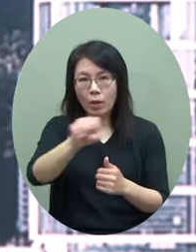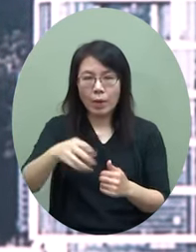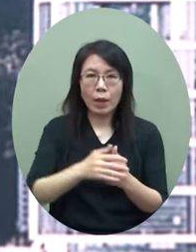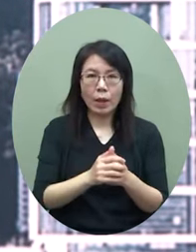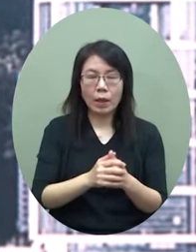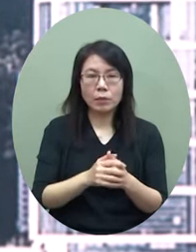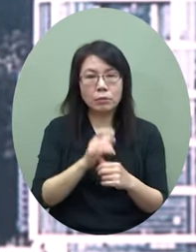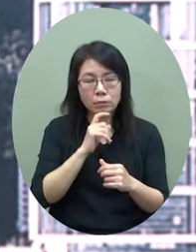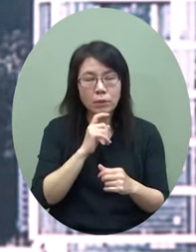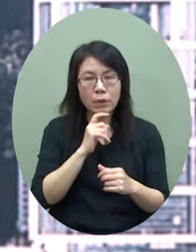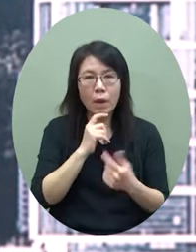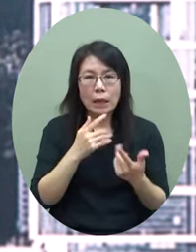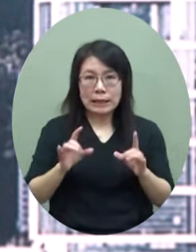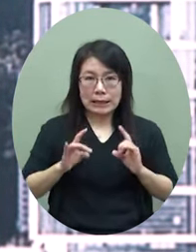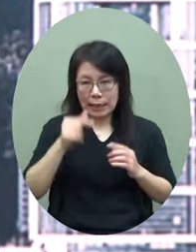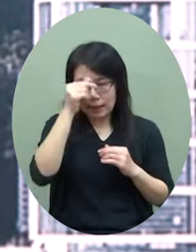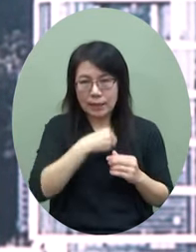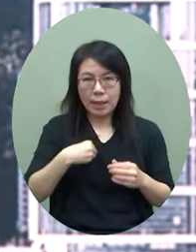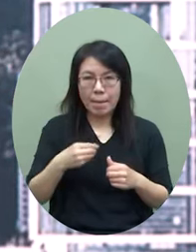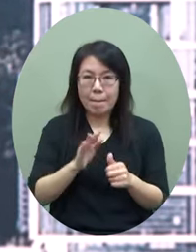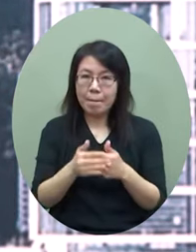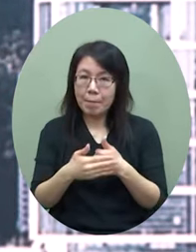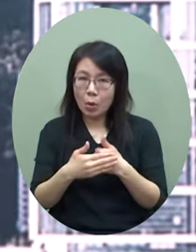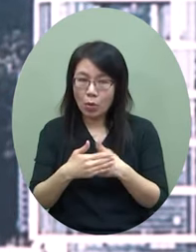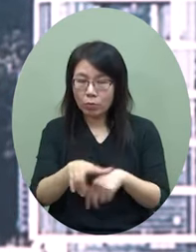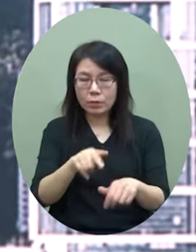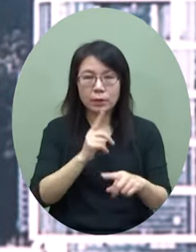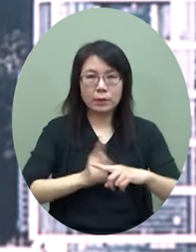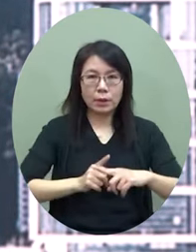呼吁过我们的私家医生请帮助我们